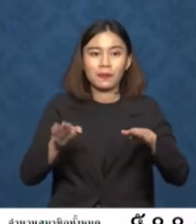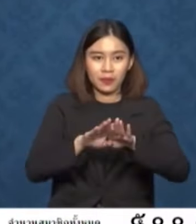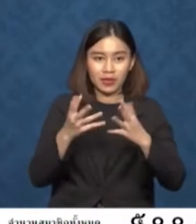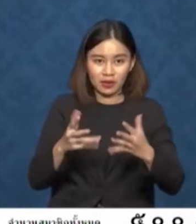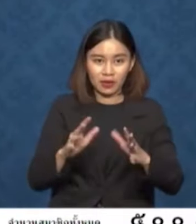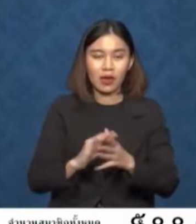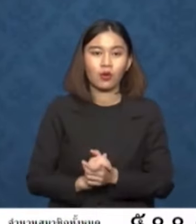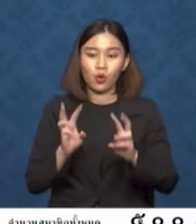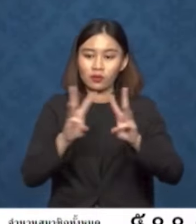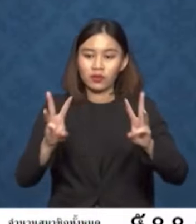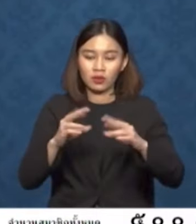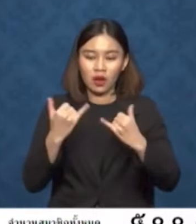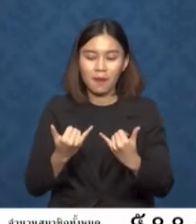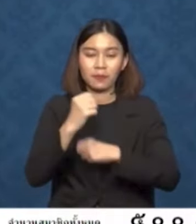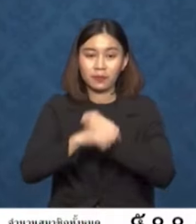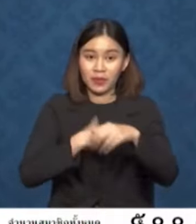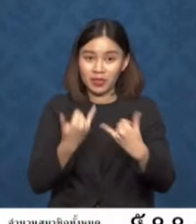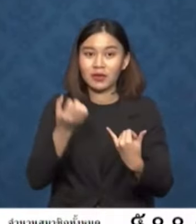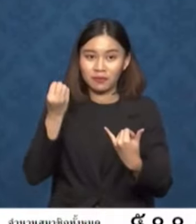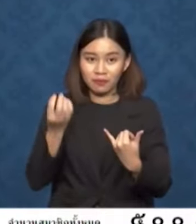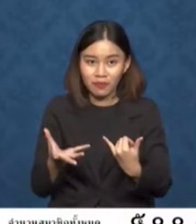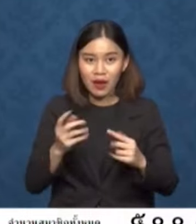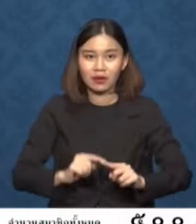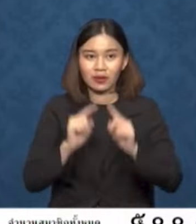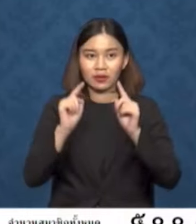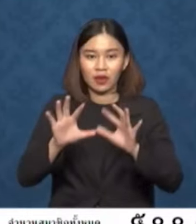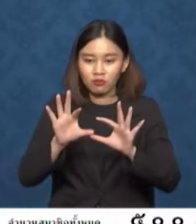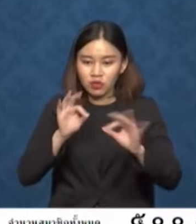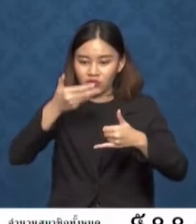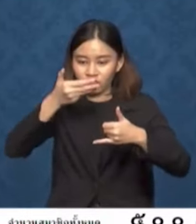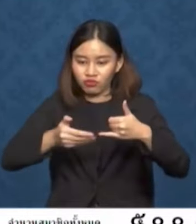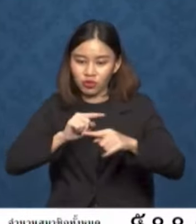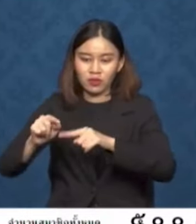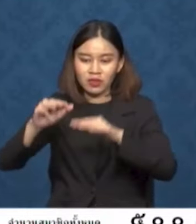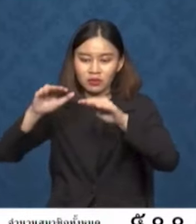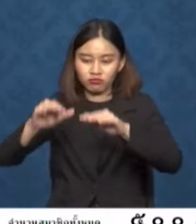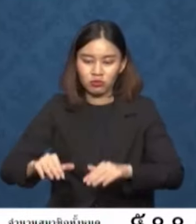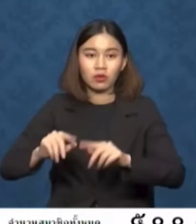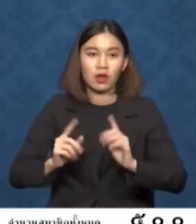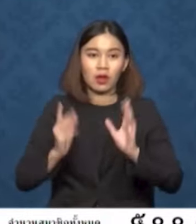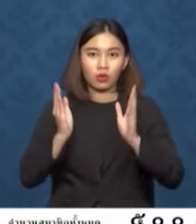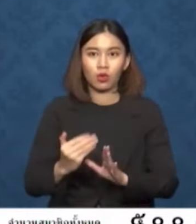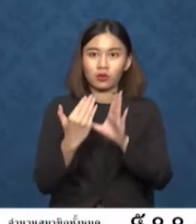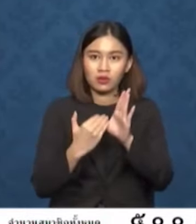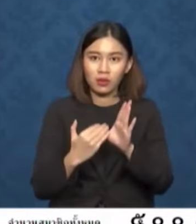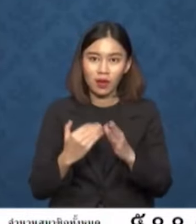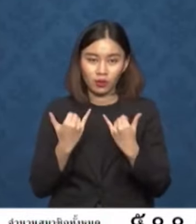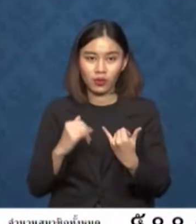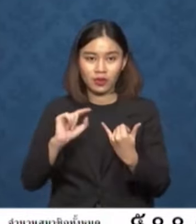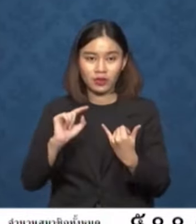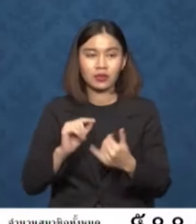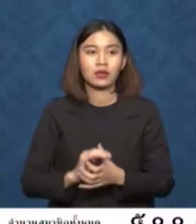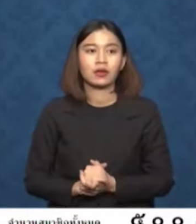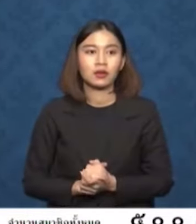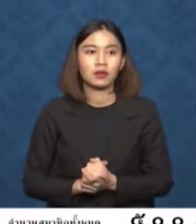แล้วออนไลน์ปีนี้ได้เยอะกว่าทุกปีแต่ว่าว่าพอมาคัดคุณสมบัติมันอาจจะได้น้อยลงแต่คนสมัครใจวันนี้เนี่ย